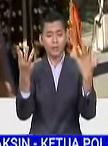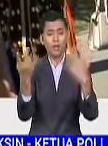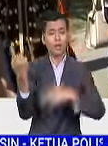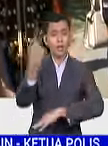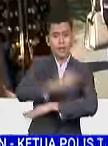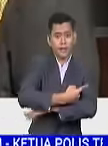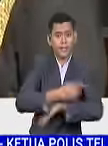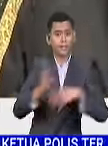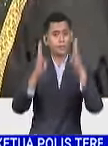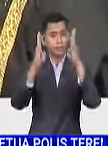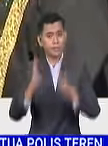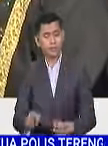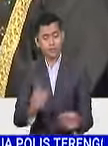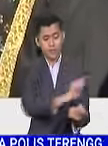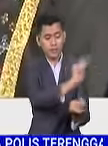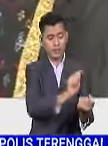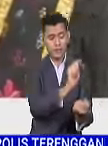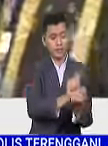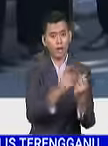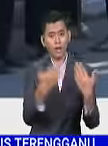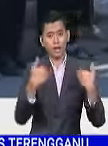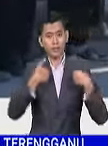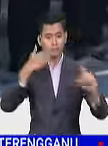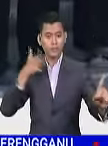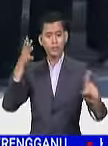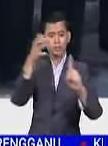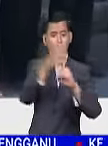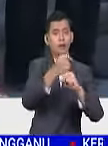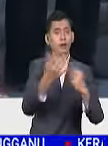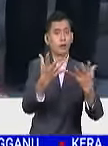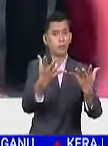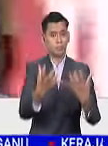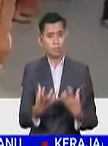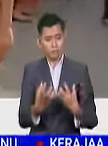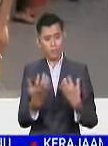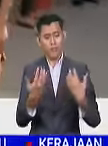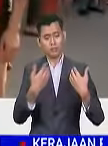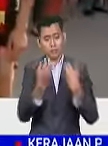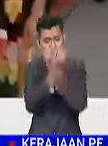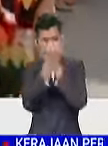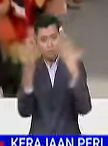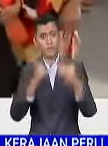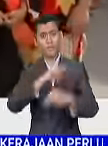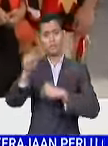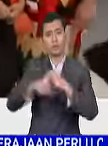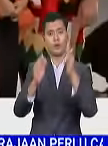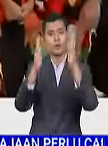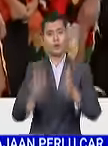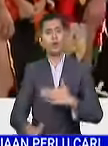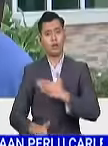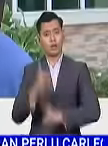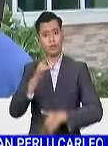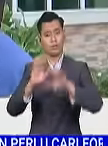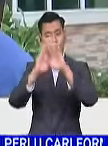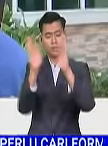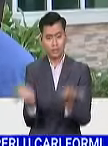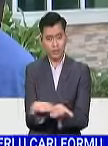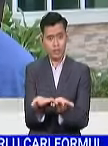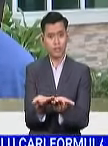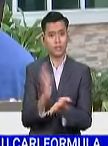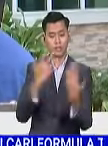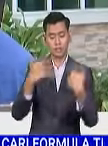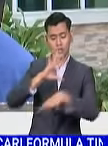Etnik juga sejajar dengan matlamat menghidupkan kembali sambutan orang asal sedunia yang diwujudkan Pertubuhan Bangsa-Bangsa Bersatu.